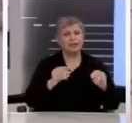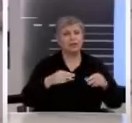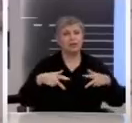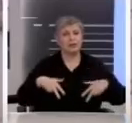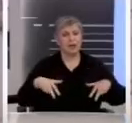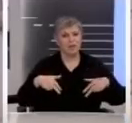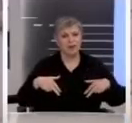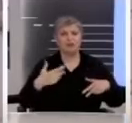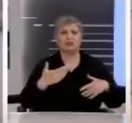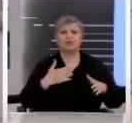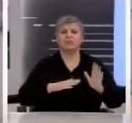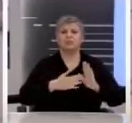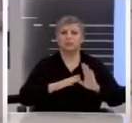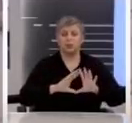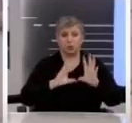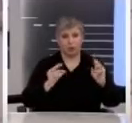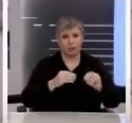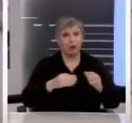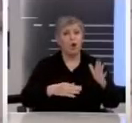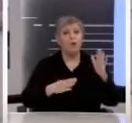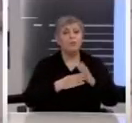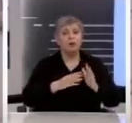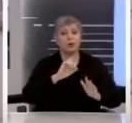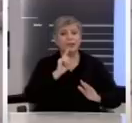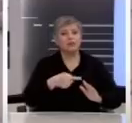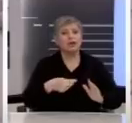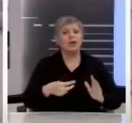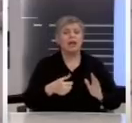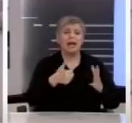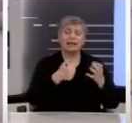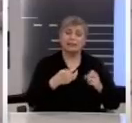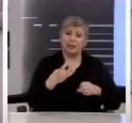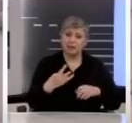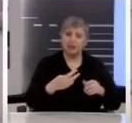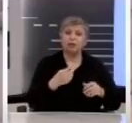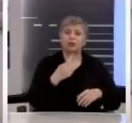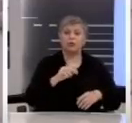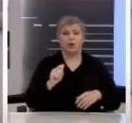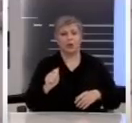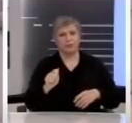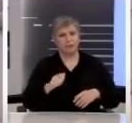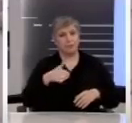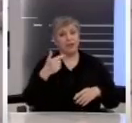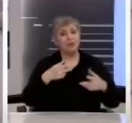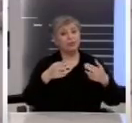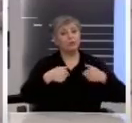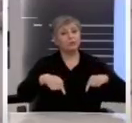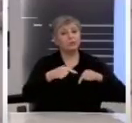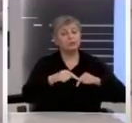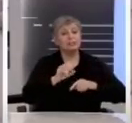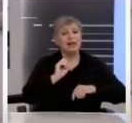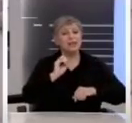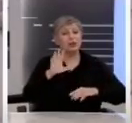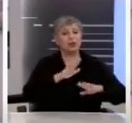Κυβερνητικά Όργανα, Προεδρικό Διάταγμα 63 του 2.5, κεφάλαιο Α98, το Κυβερνητικό Συμβούλιο Εξωτερικών